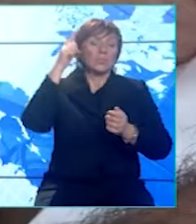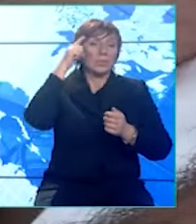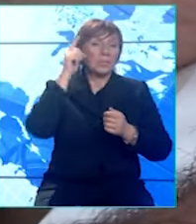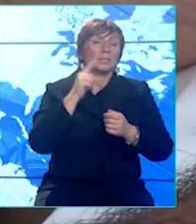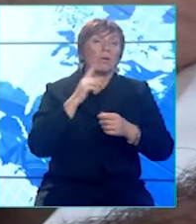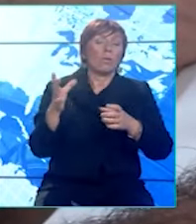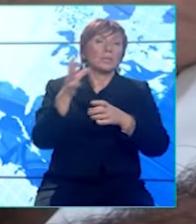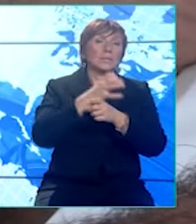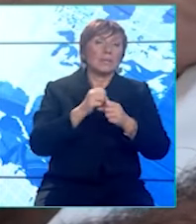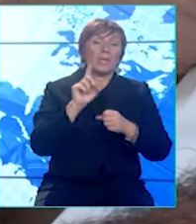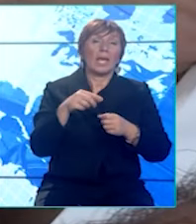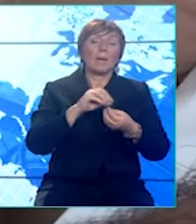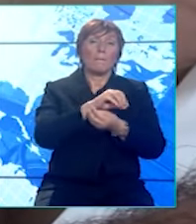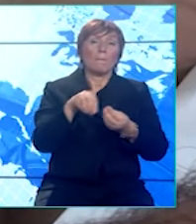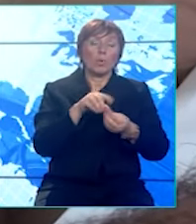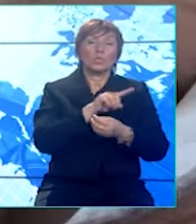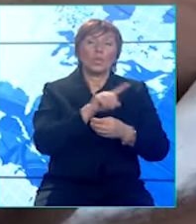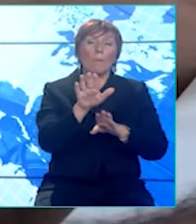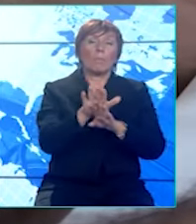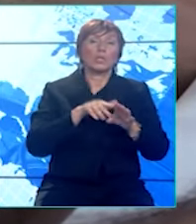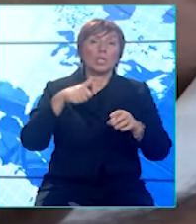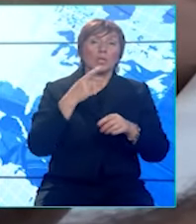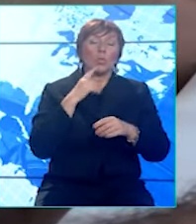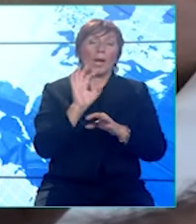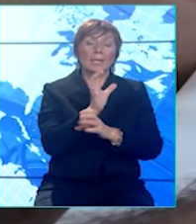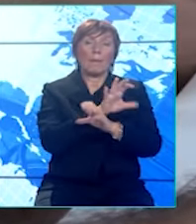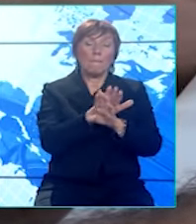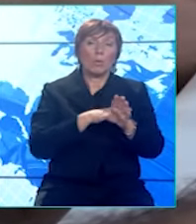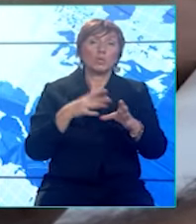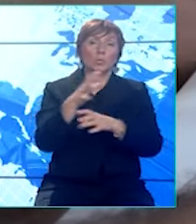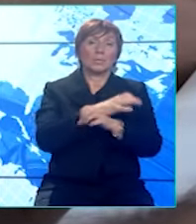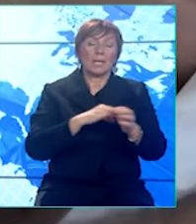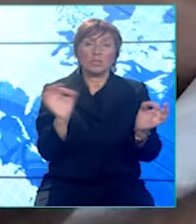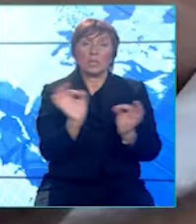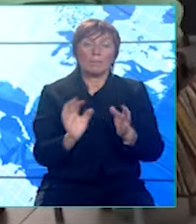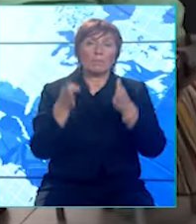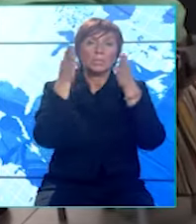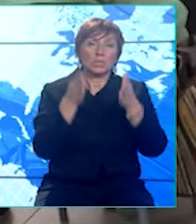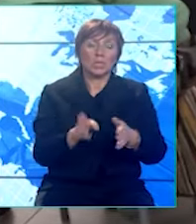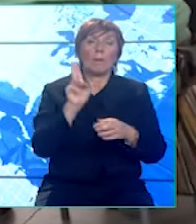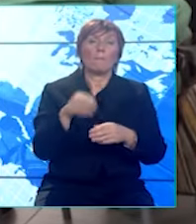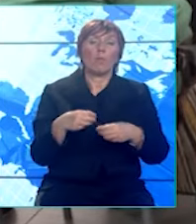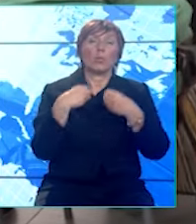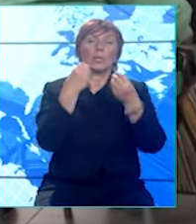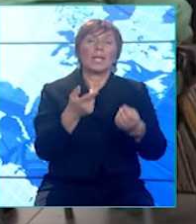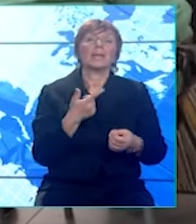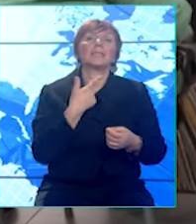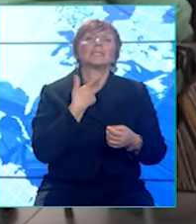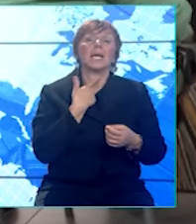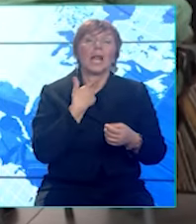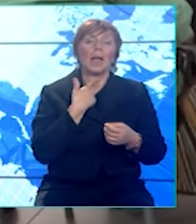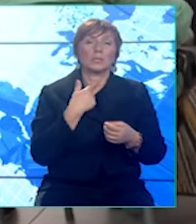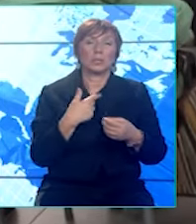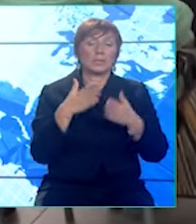to da porodice do početka jula, kada počinju i završne pripreme za kolektivnu dženazu, mogu dati saglasnost za